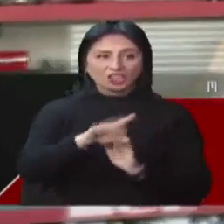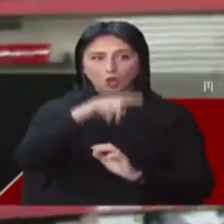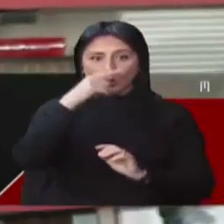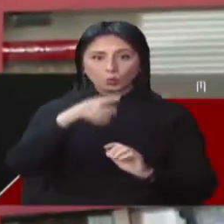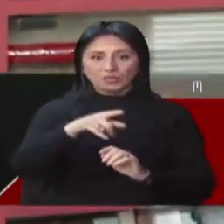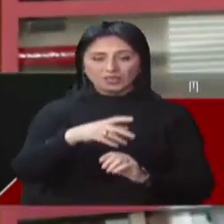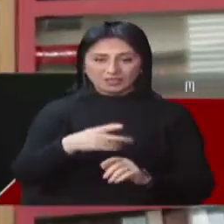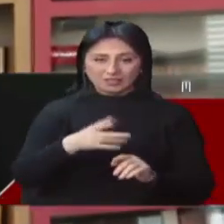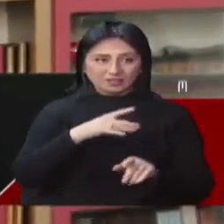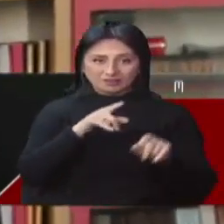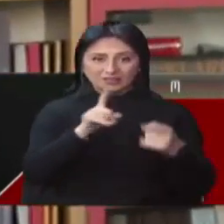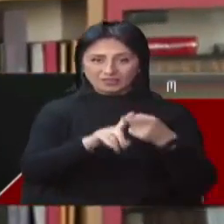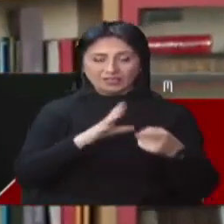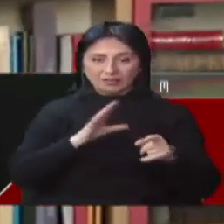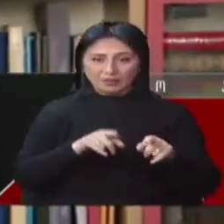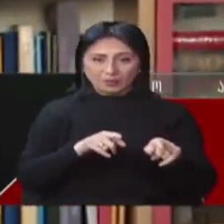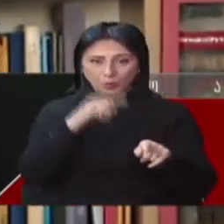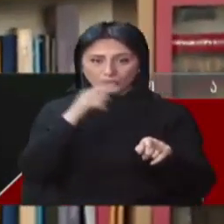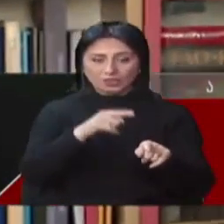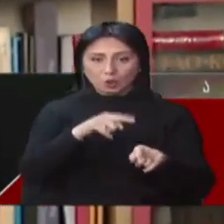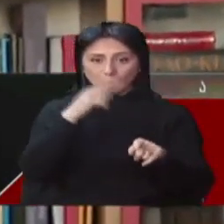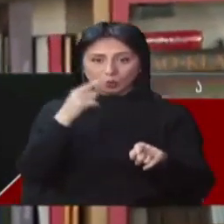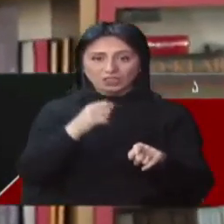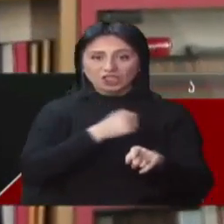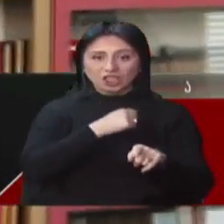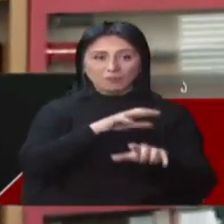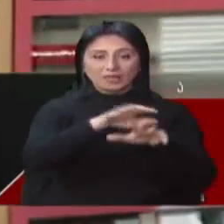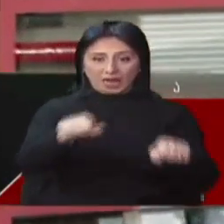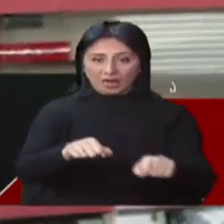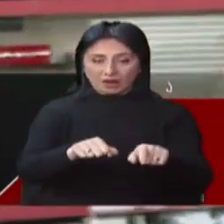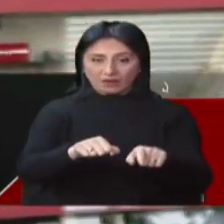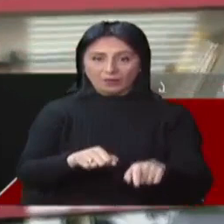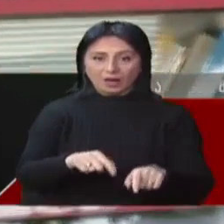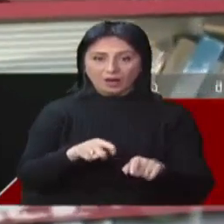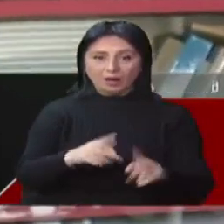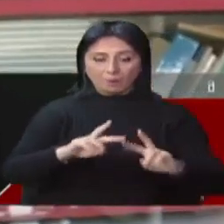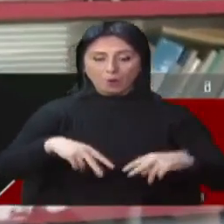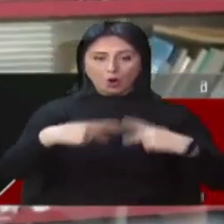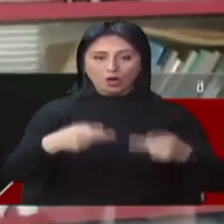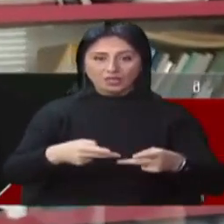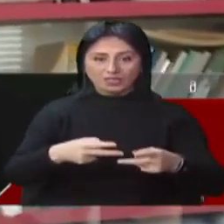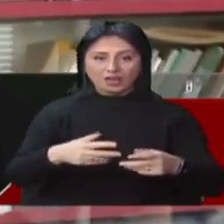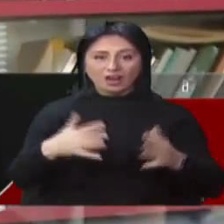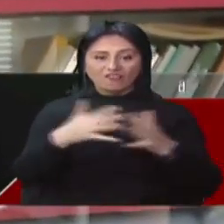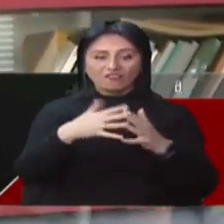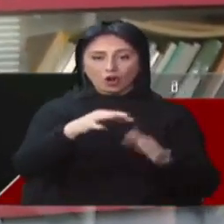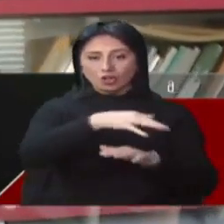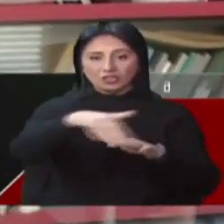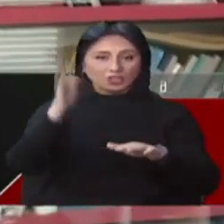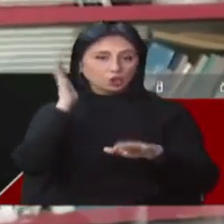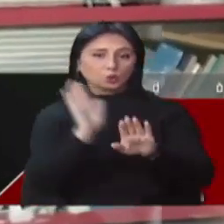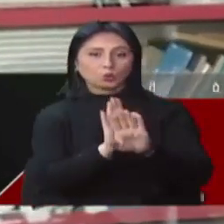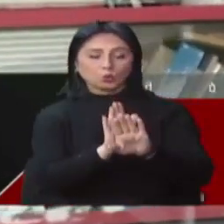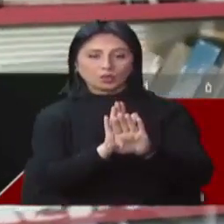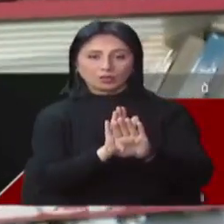რუსეთის იმპერიის შემადგენლობაში, რუსეთის ჯარმა დაიკავა და მოექცა ფრონტის ხაზის ზურგში, ასე